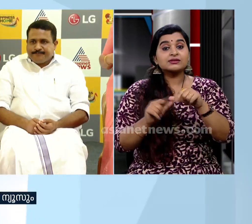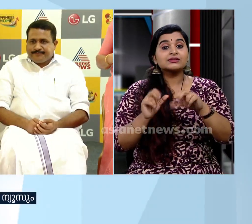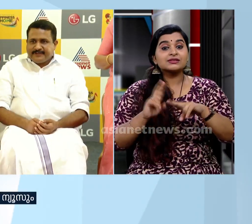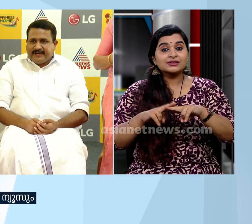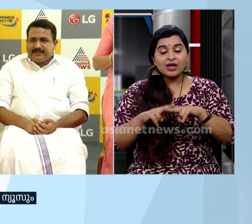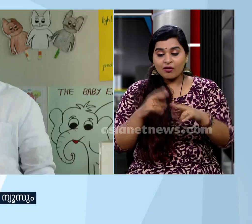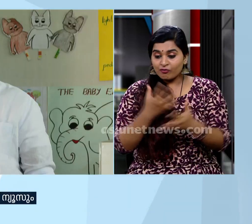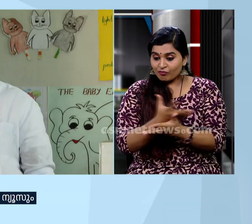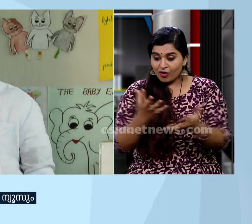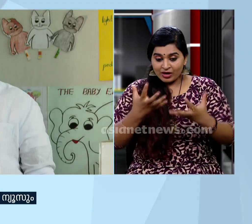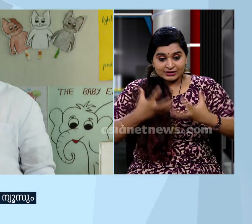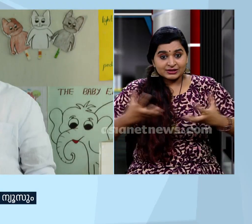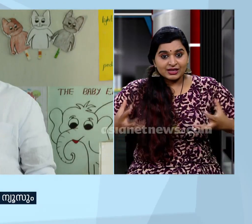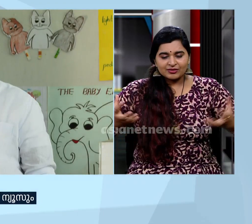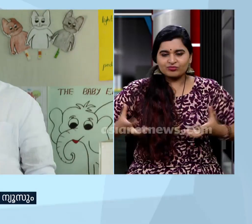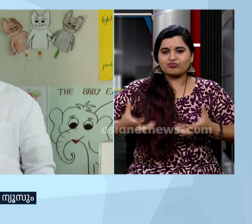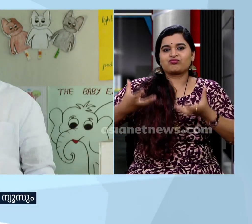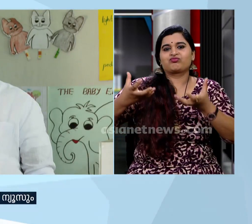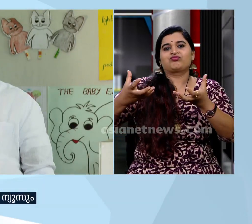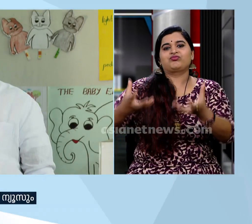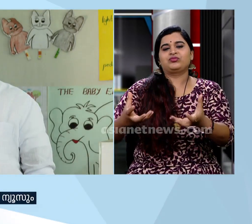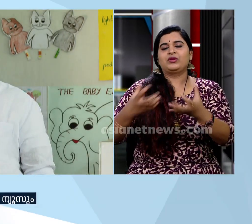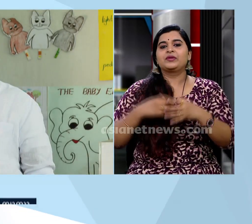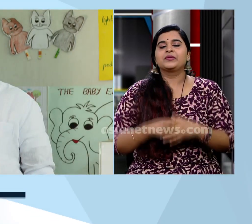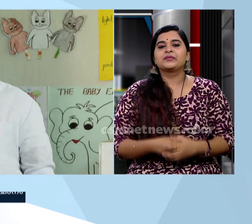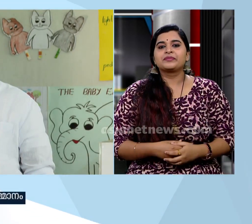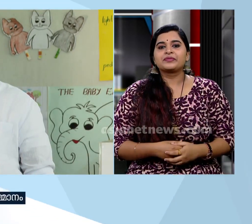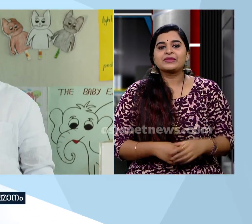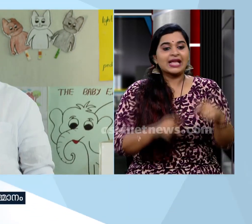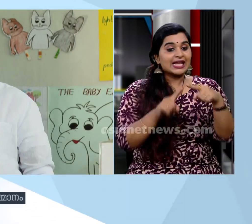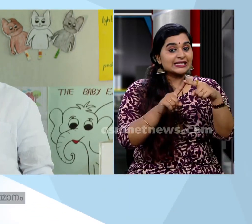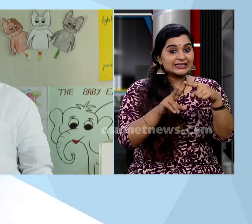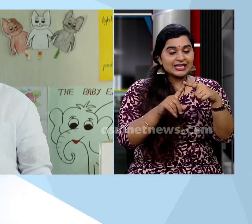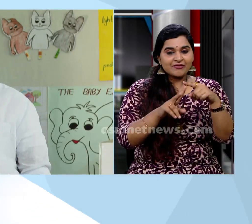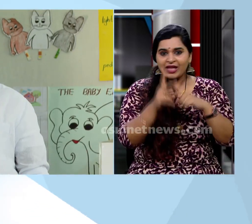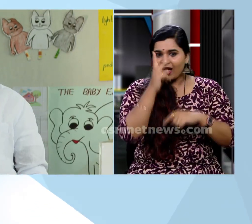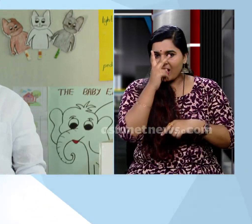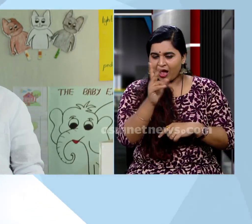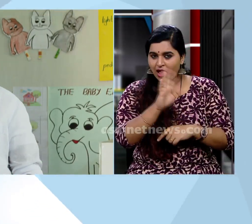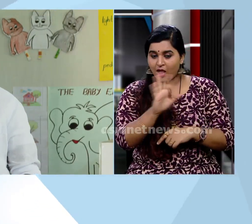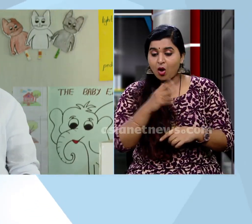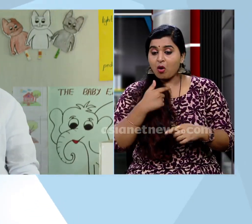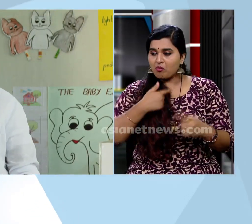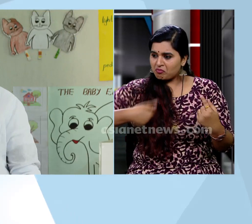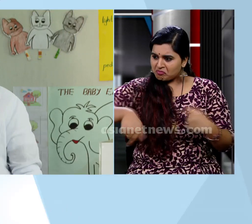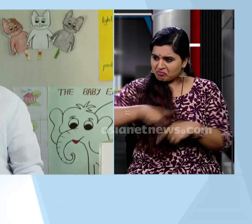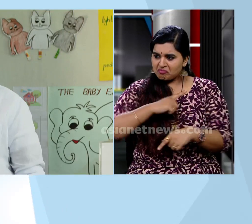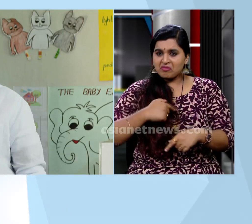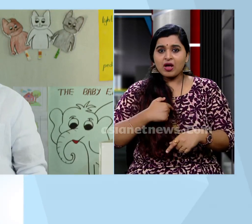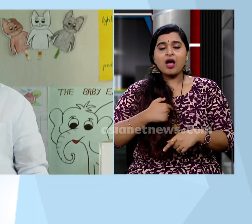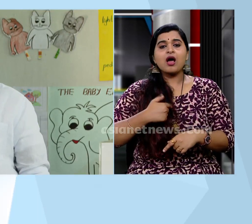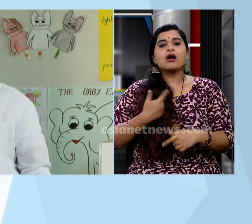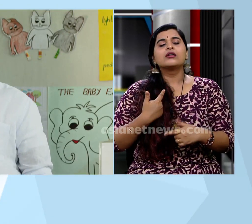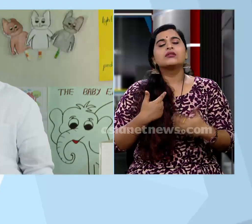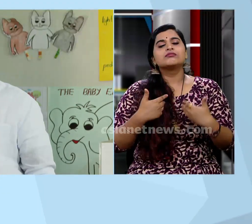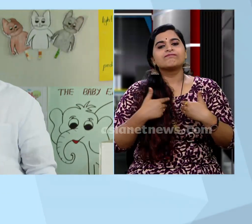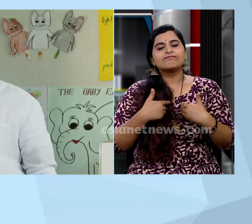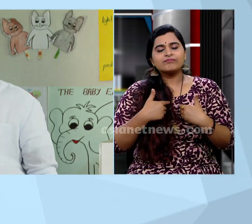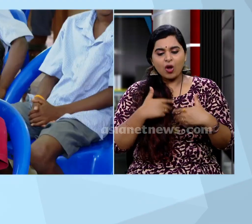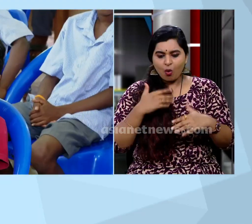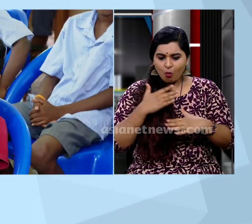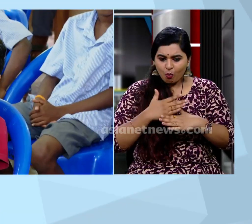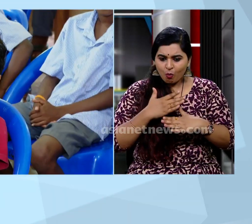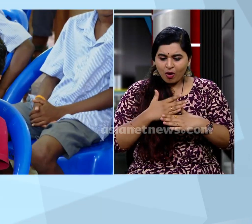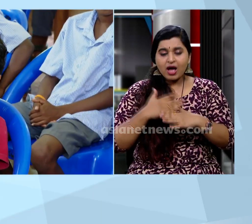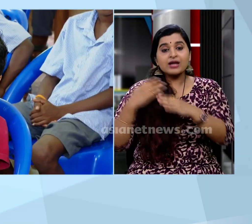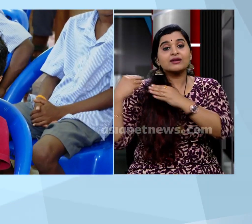ഉപകരണങ്ങൾ കൈമാറിയത്. ദൃശ്യമാധ്യമം എന്നുള്ളതിനപ്പുറത്ത് എല്ലാ കാലത്തും സാമൂഹ്യ പ്രതിബദ്ധതയോടുകൂടി ഇടപെടുന്നതിൽ ഏഷ്യാനെറ്റ് പ്രത്യേകം